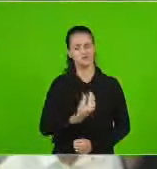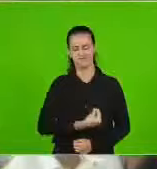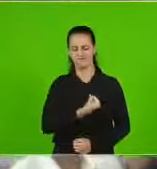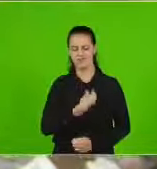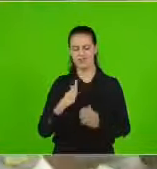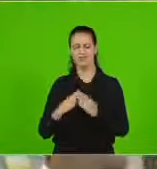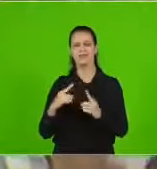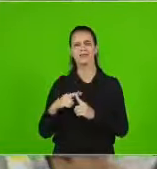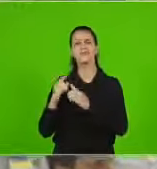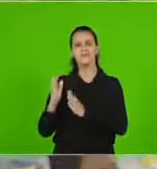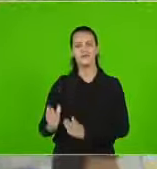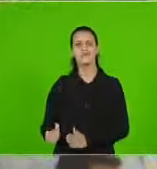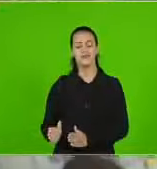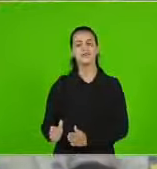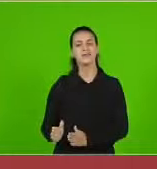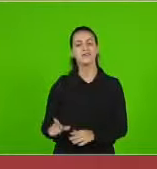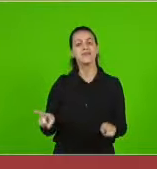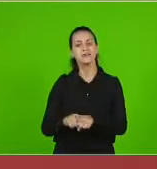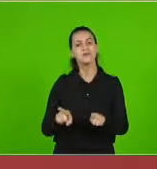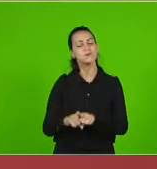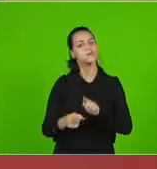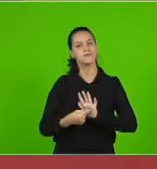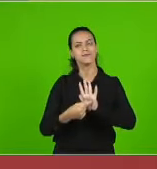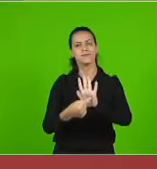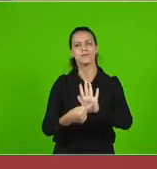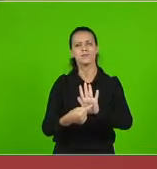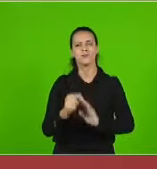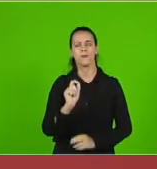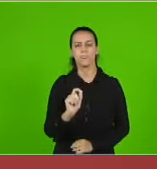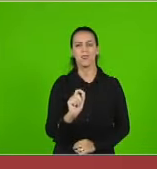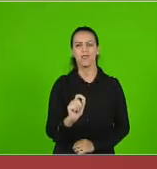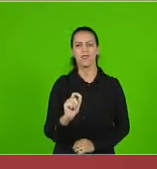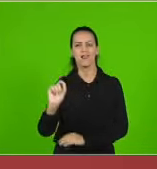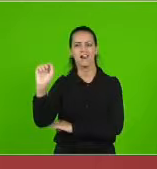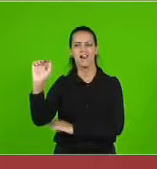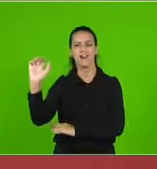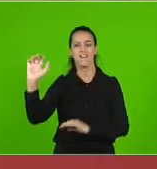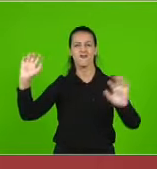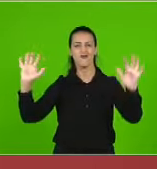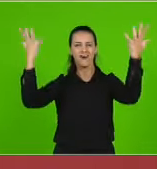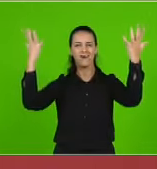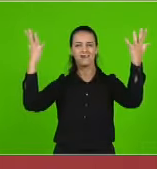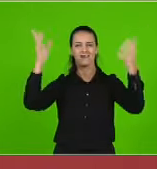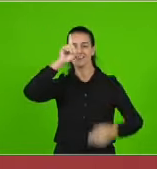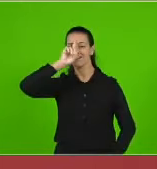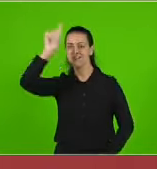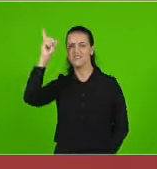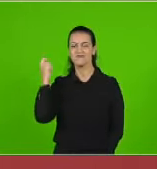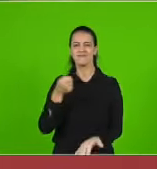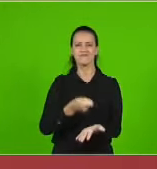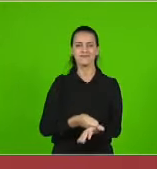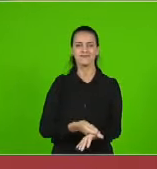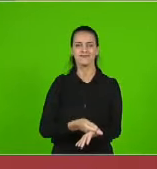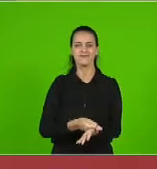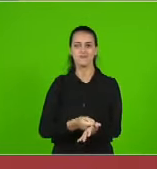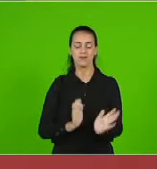особенный момент, который сейчас переживает церковь. Мы подчеркиваем еще, что мы живем в уникальный момент. Теперь мы